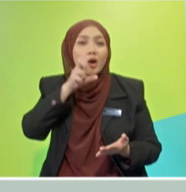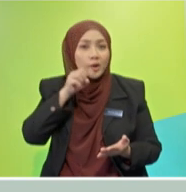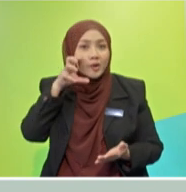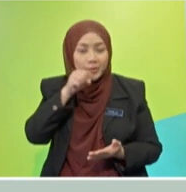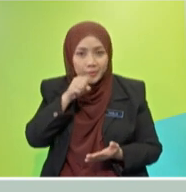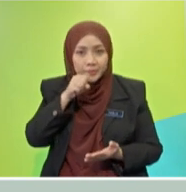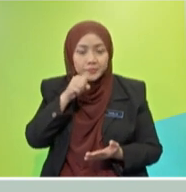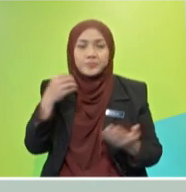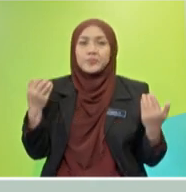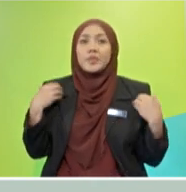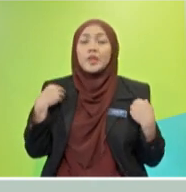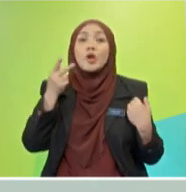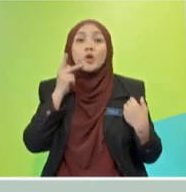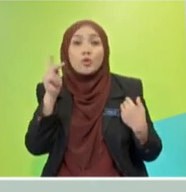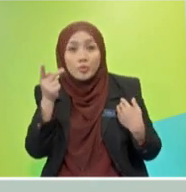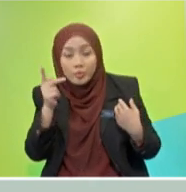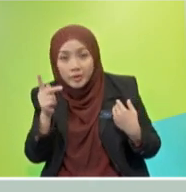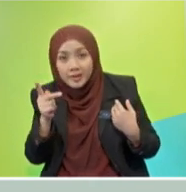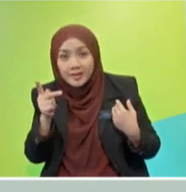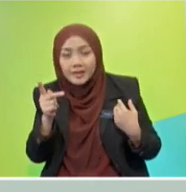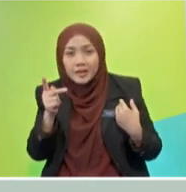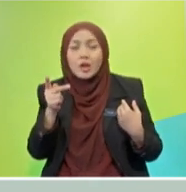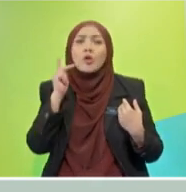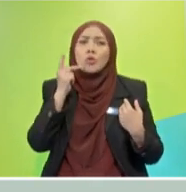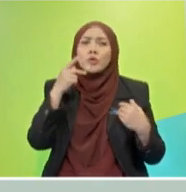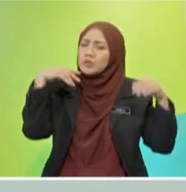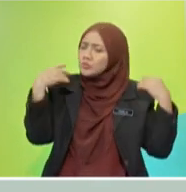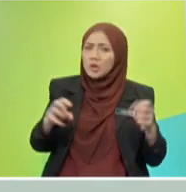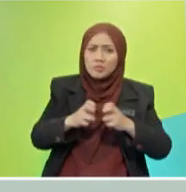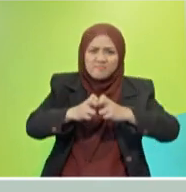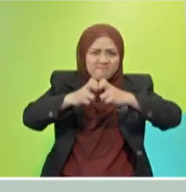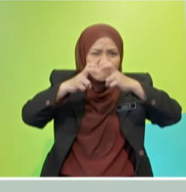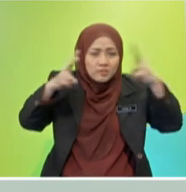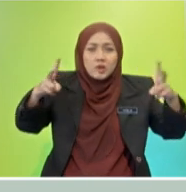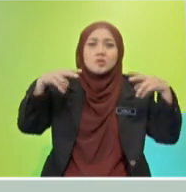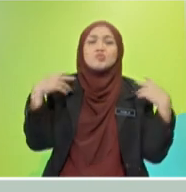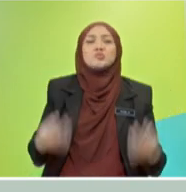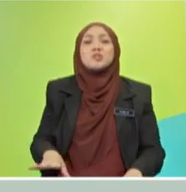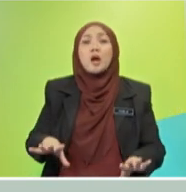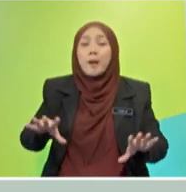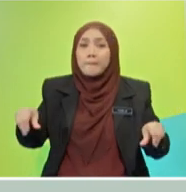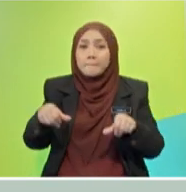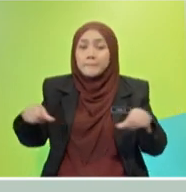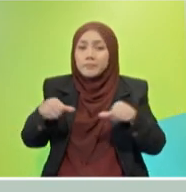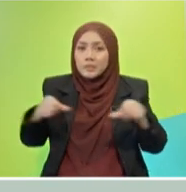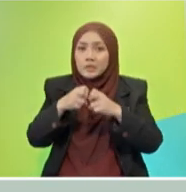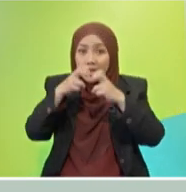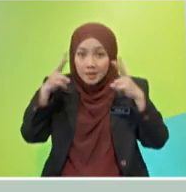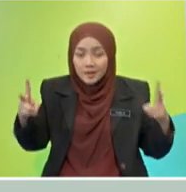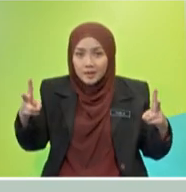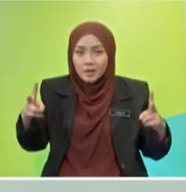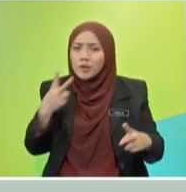ada kuning ya kuning kalau kuning sangat itu sudah selalu masak dikunis kiss sudah matang ya